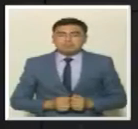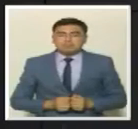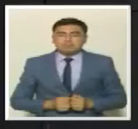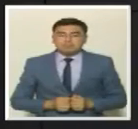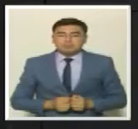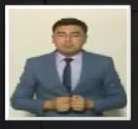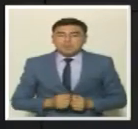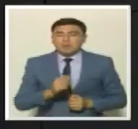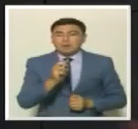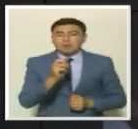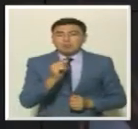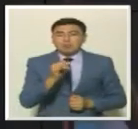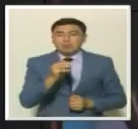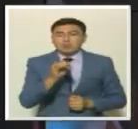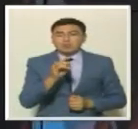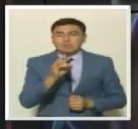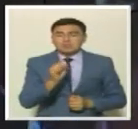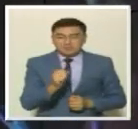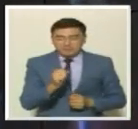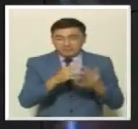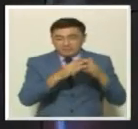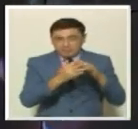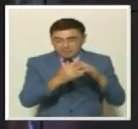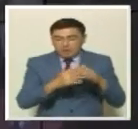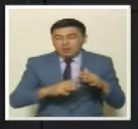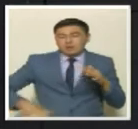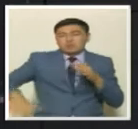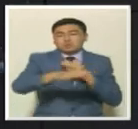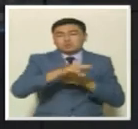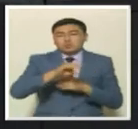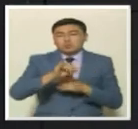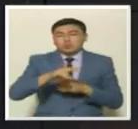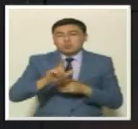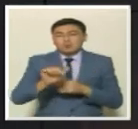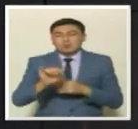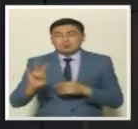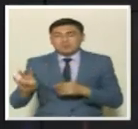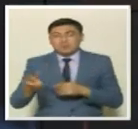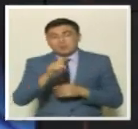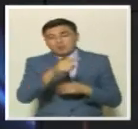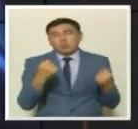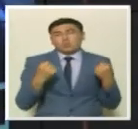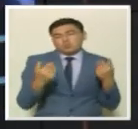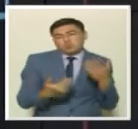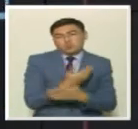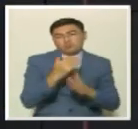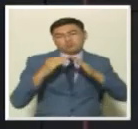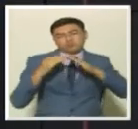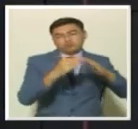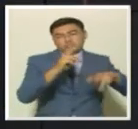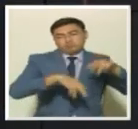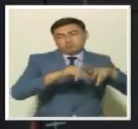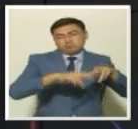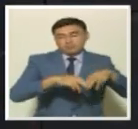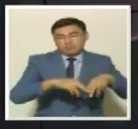В селе Баутино Тупкараганского района состоялось торжественное открытие спортивного комплекса «Сулеймен». Новый спортивный объект подарен